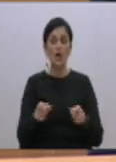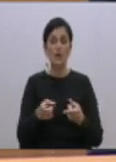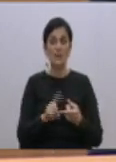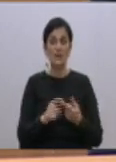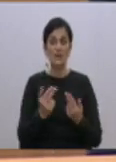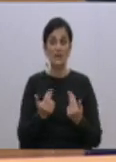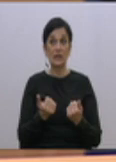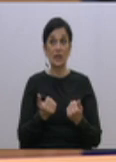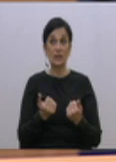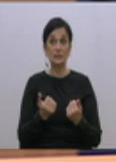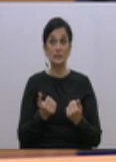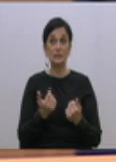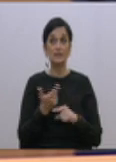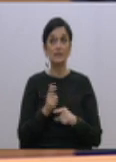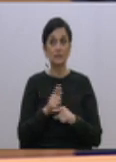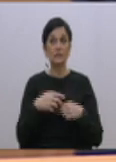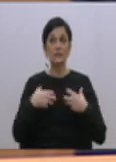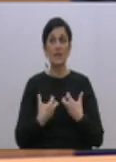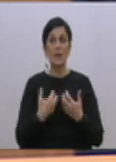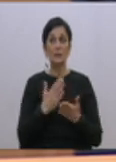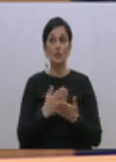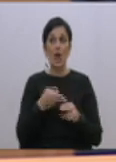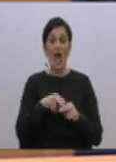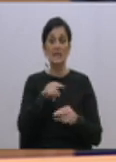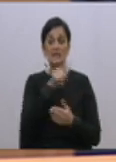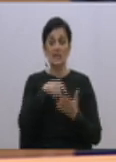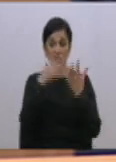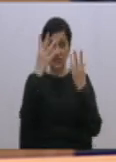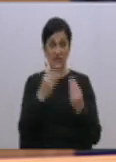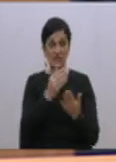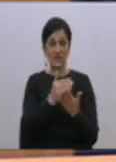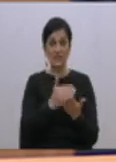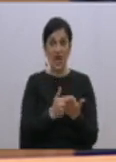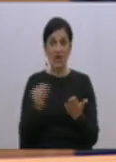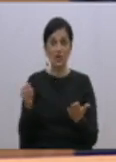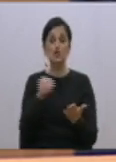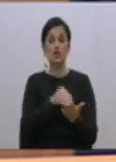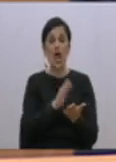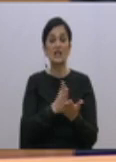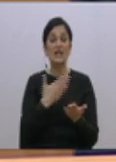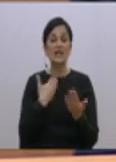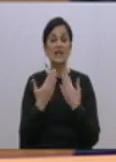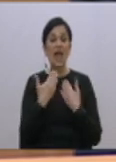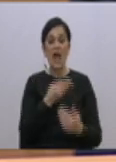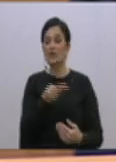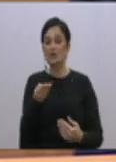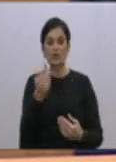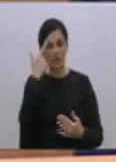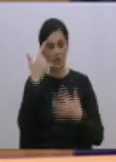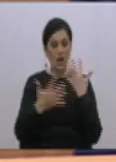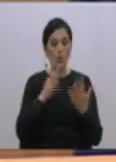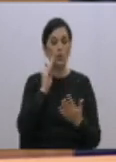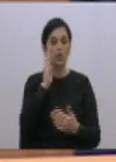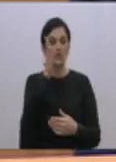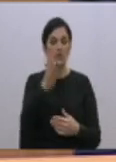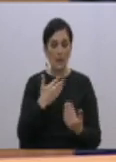და ძალიან სამწუხაროა, რომ ეს საკითხი დღის ეს რიგში შეტანილია, თუმცა კენჭისყრაზე გაურკვეველია, როდის დადგება